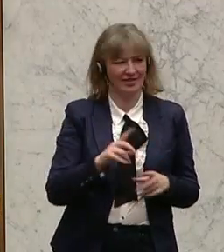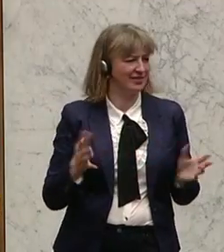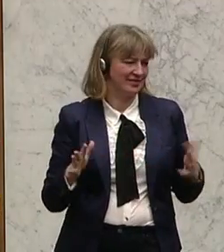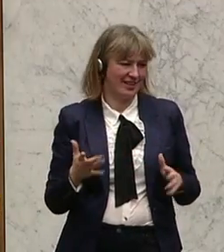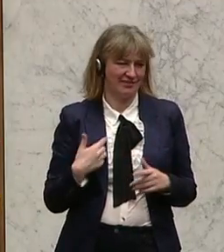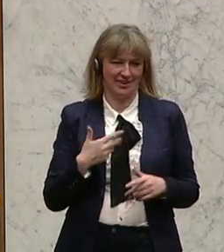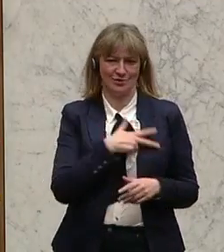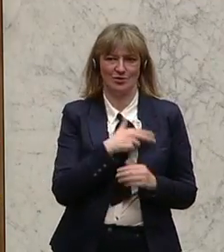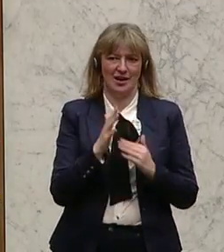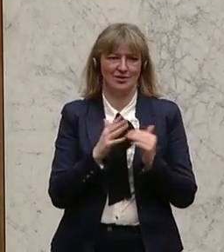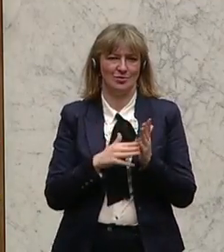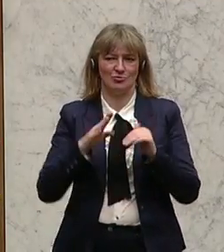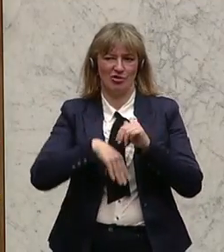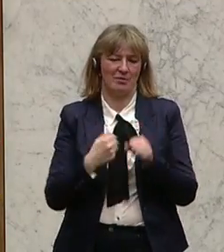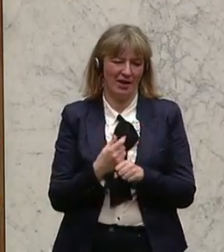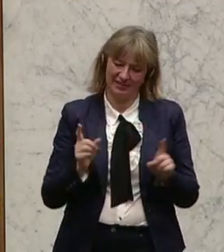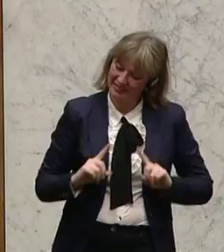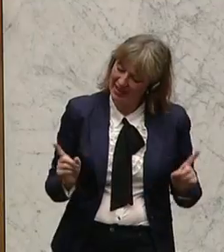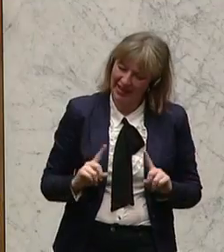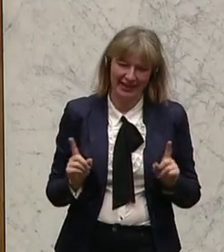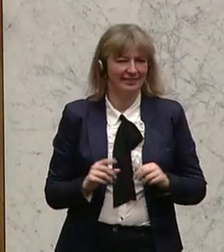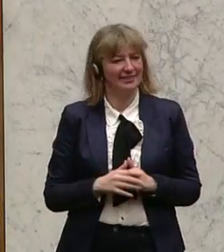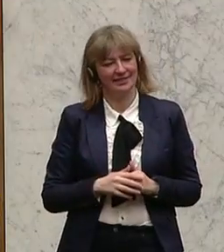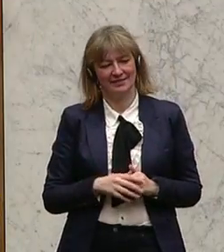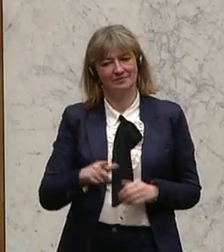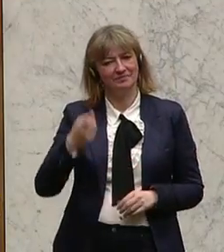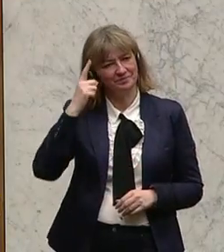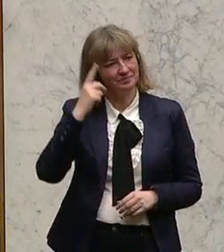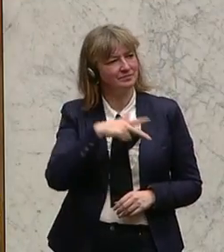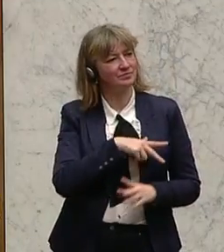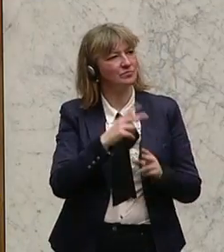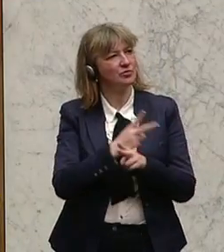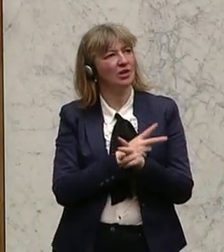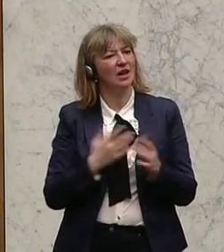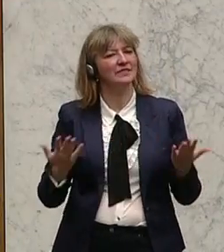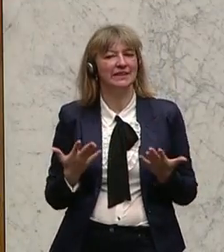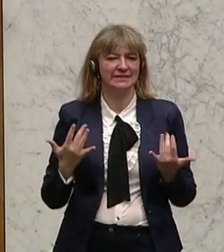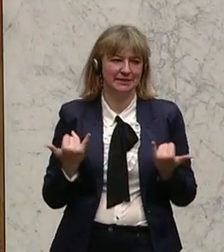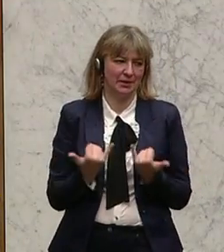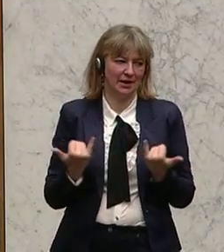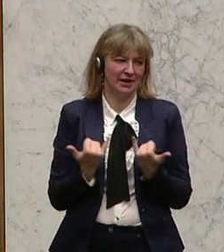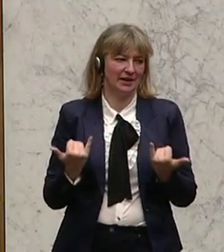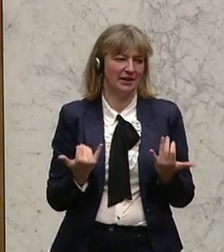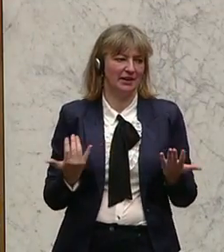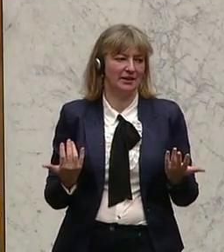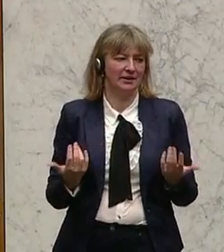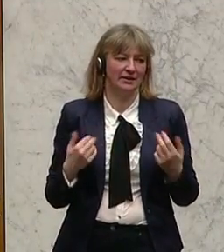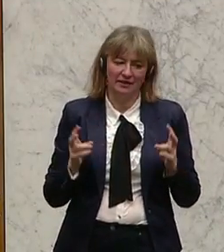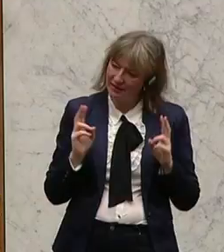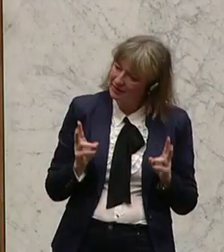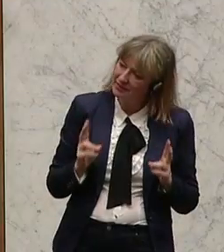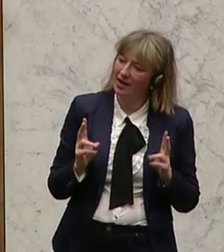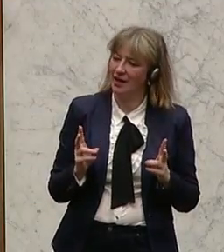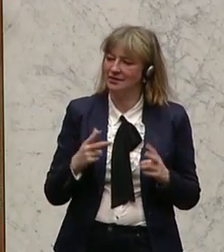doch unser Sozialsystem für alle schlechter. Nein. Die Frage in einem Sozialstaat ist immer, wir können nur